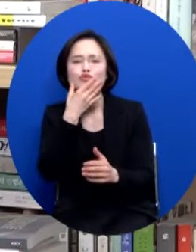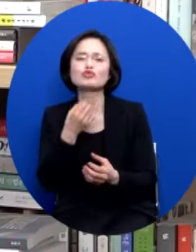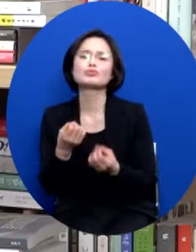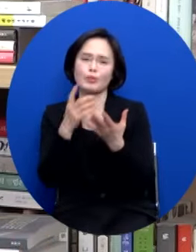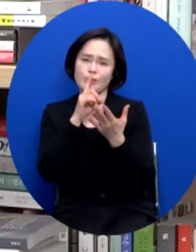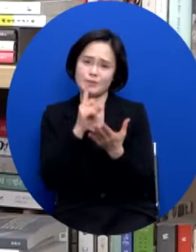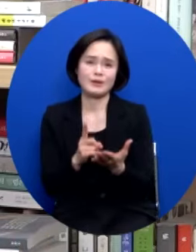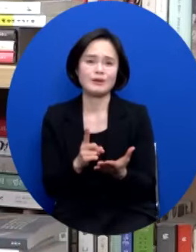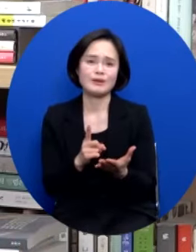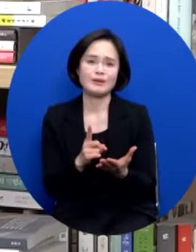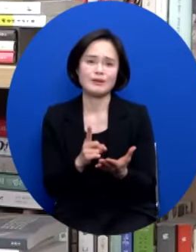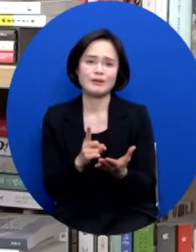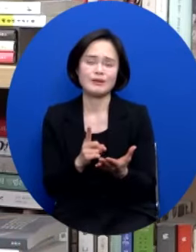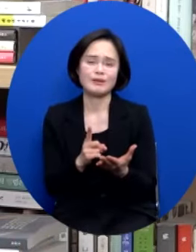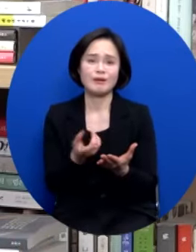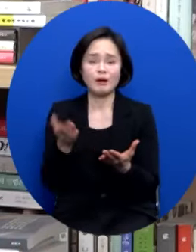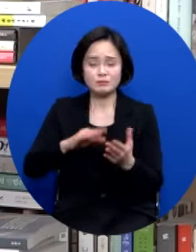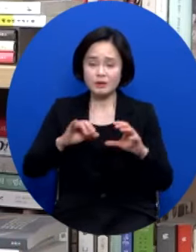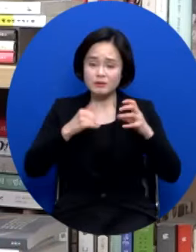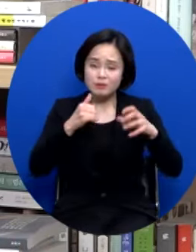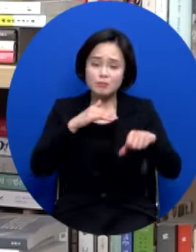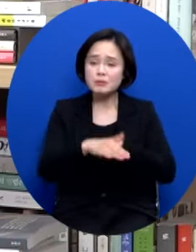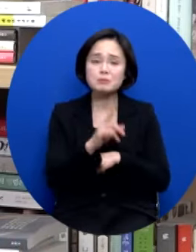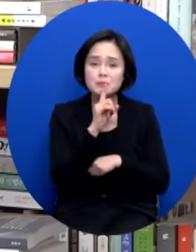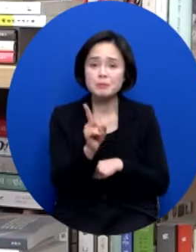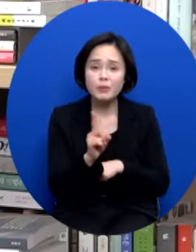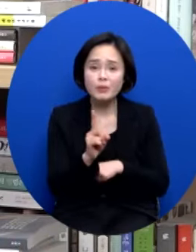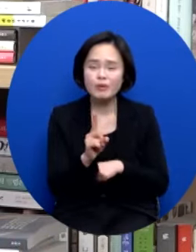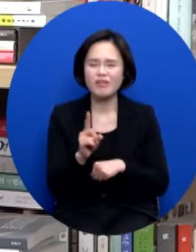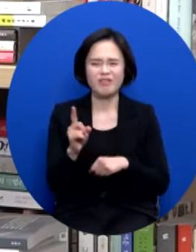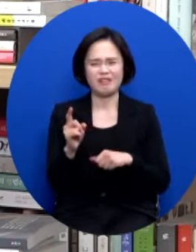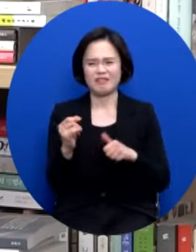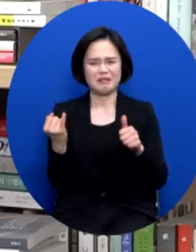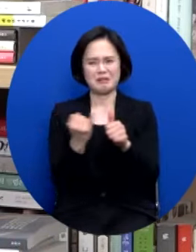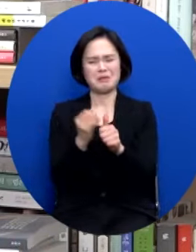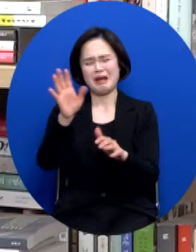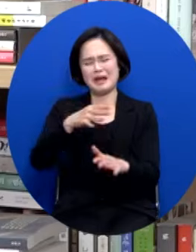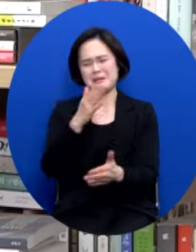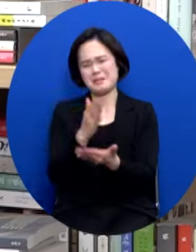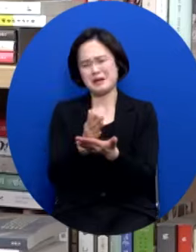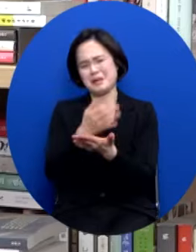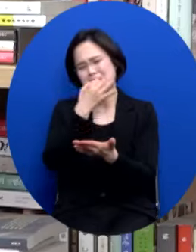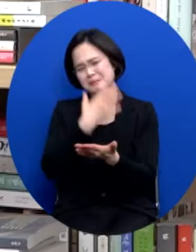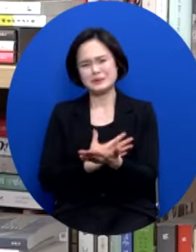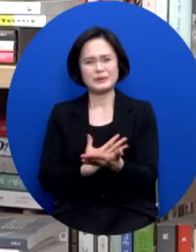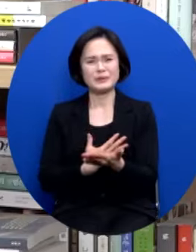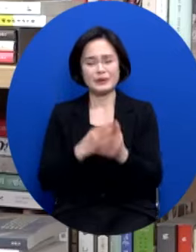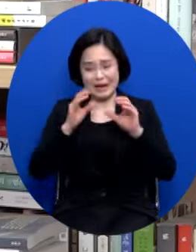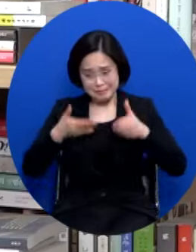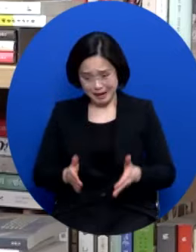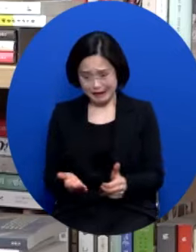가정은 힘들다, 결혼하면 얽매이게 된다. 이거는 어떤 서구 사회 포스트